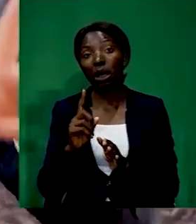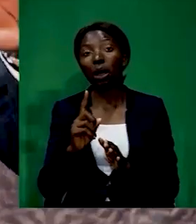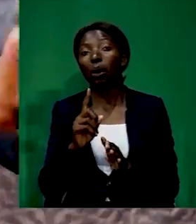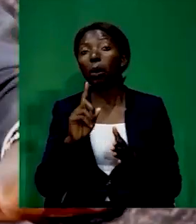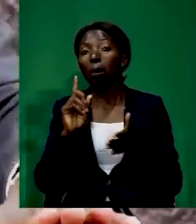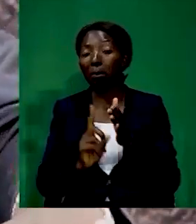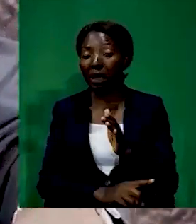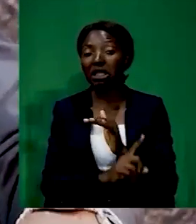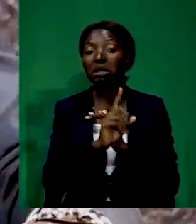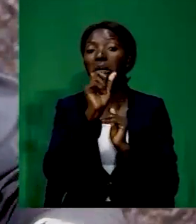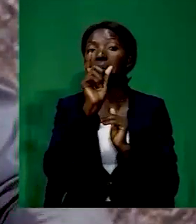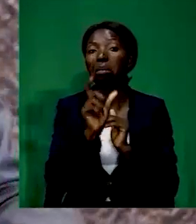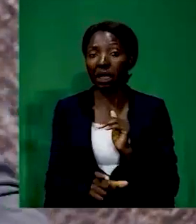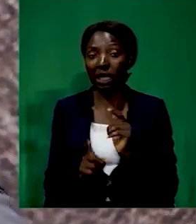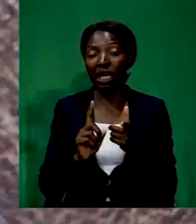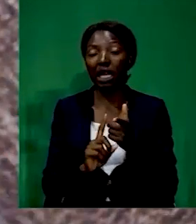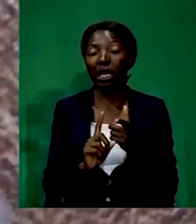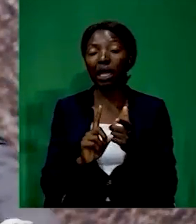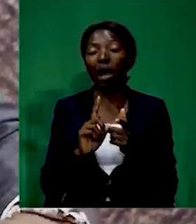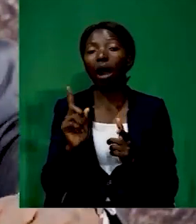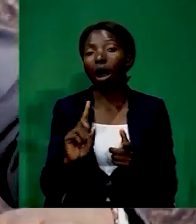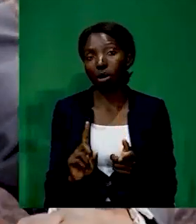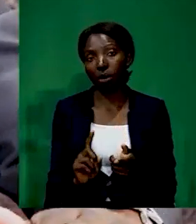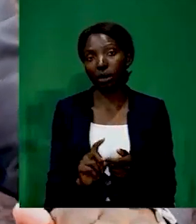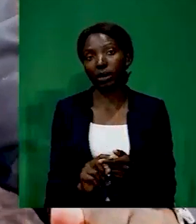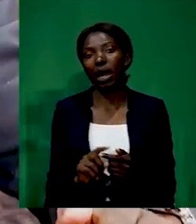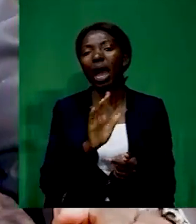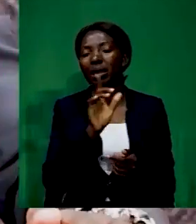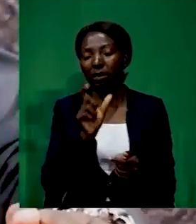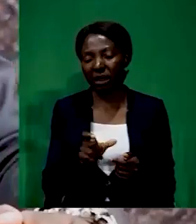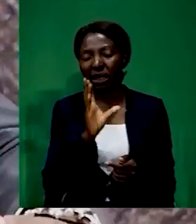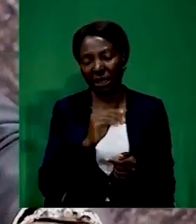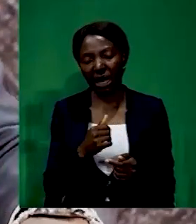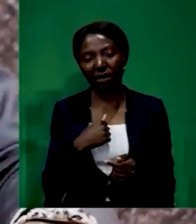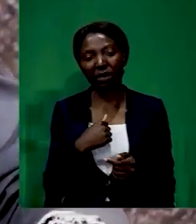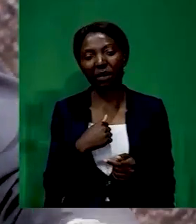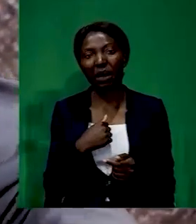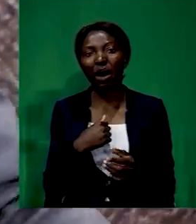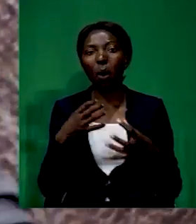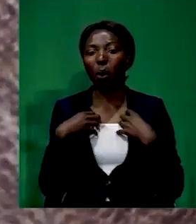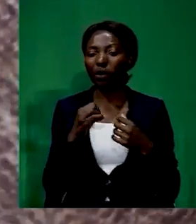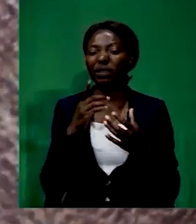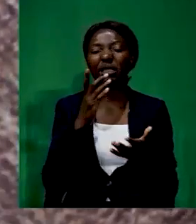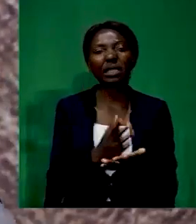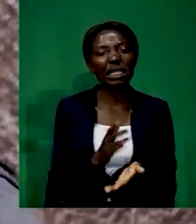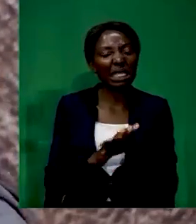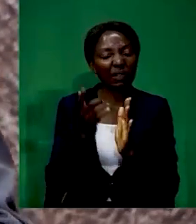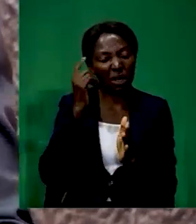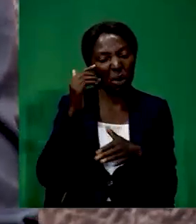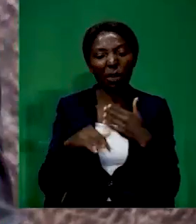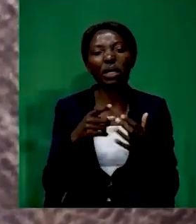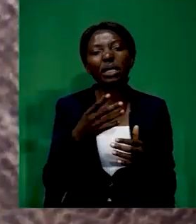vanoti ina ndingazosarudzi chokwadi nekuti akavamba chechi yedu anga asingazvizivi izvi. Anogona kunga